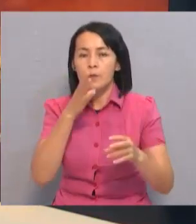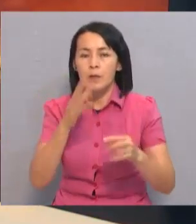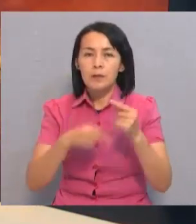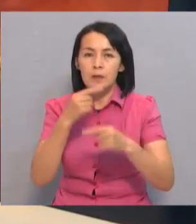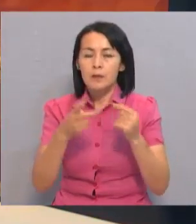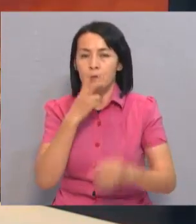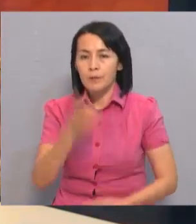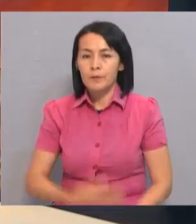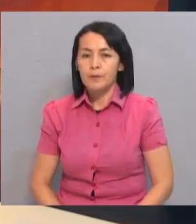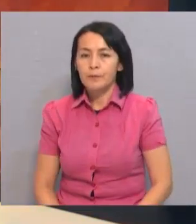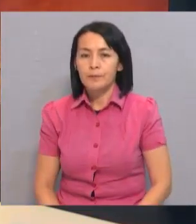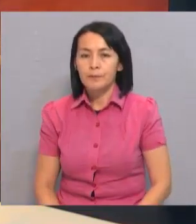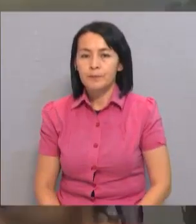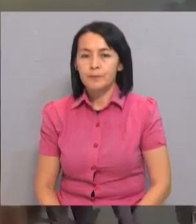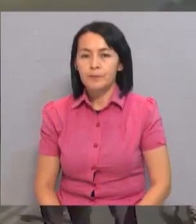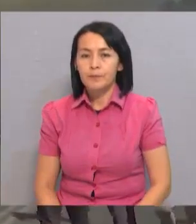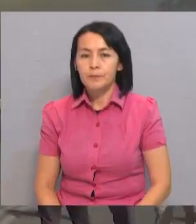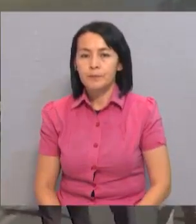сюжете.